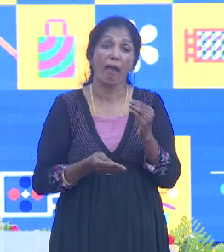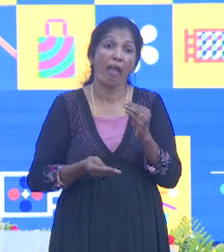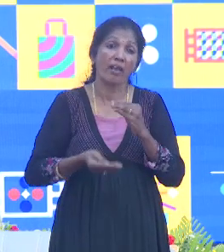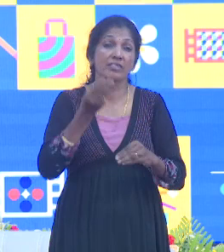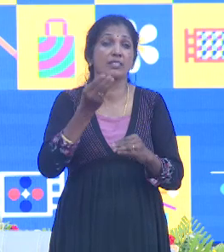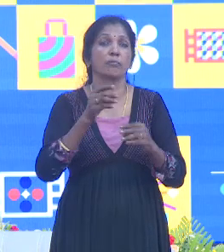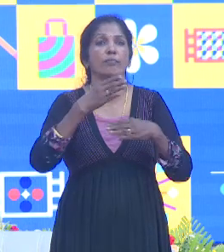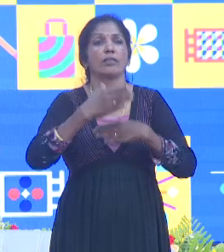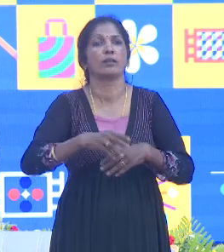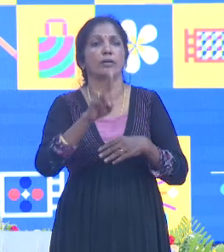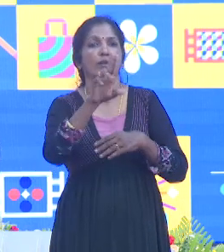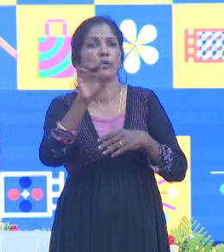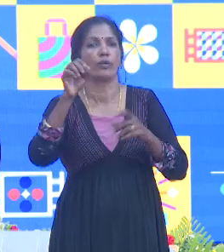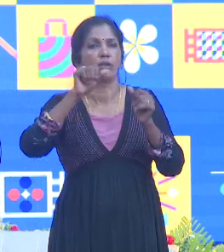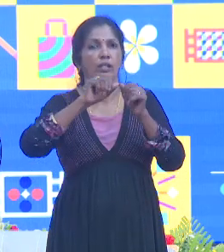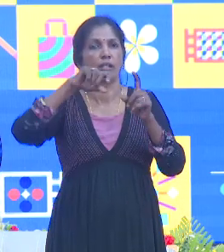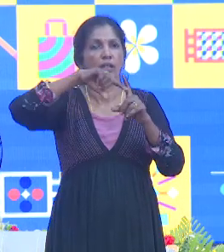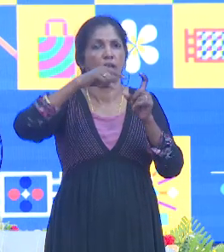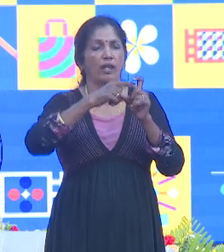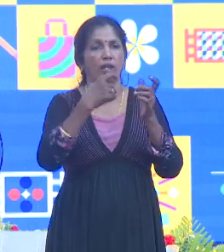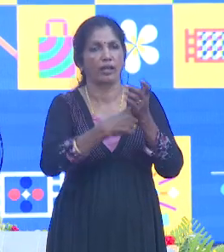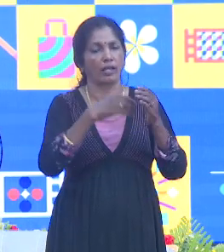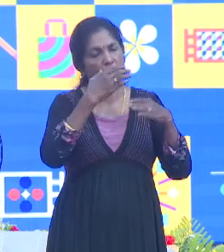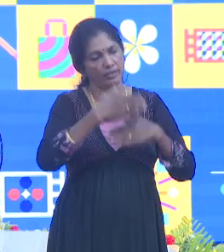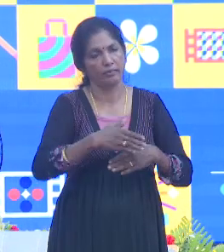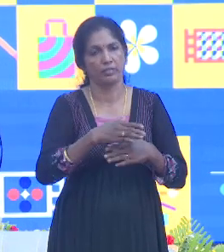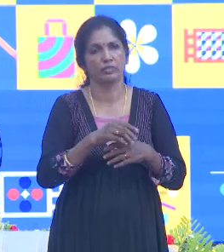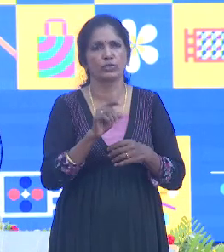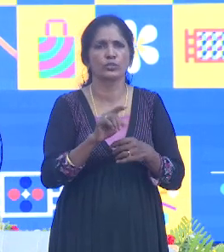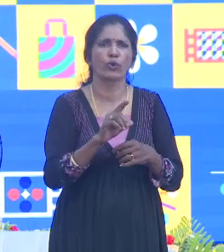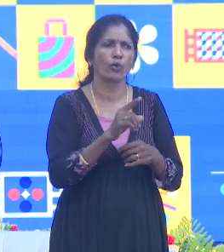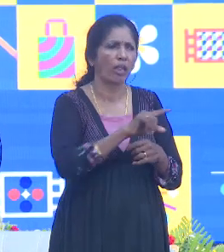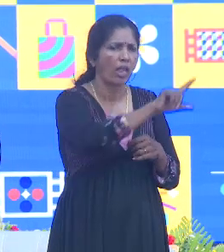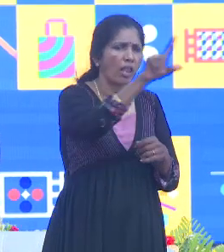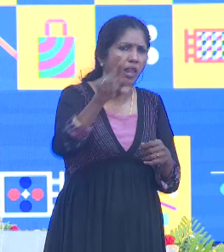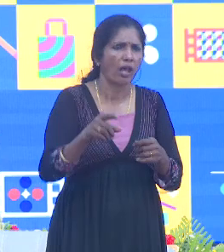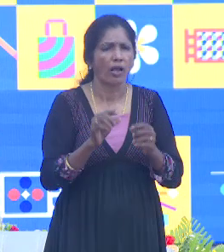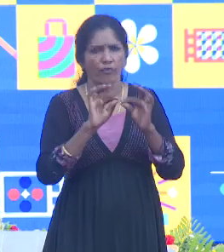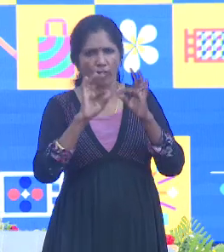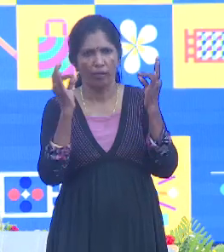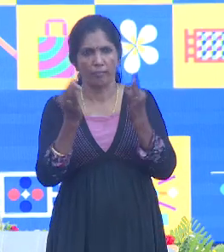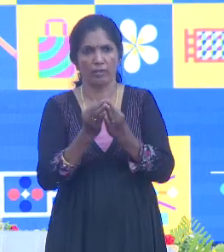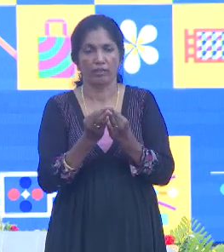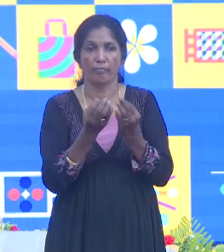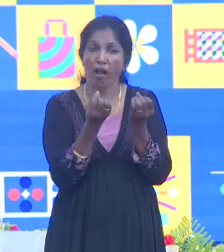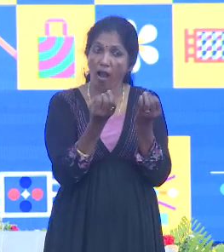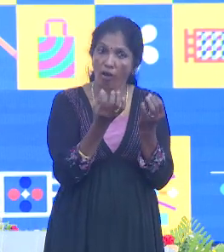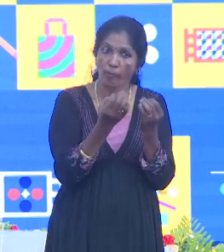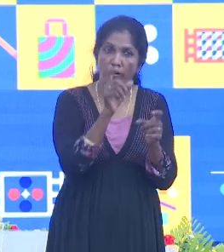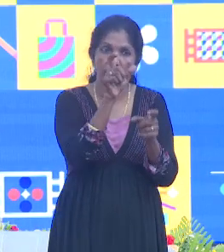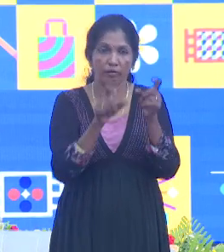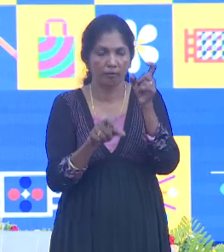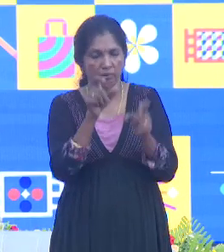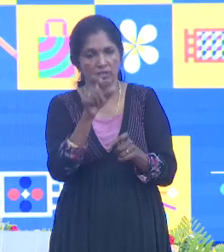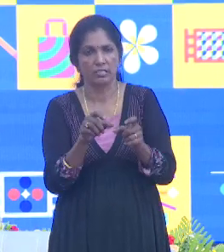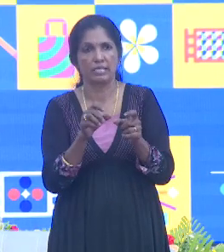അത് നിജപ്പെടുത്തി. അതുകൊണ്ട് കേരളത്തിലെ ഒരു കുടുംബത്തിനും എത്ര പേരുള്ളതായാലും ശരി, ഒരു